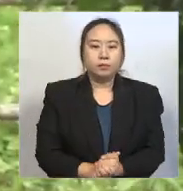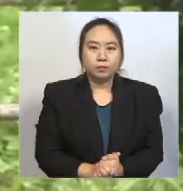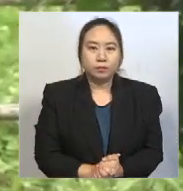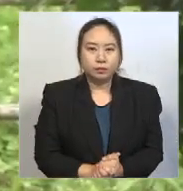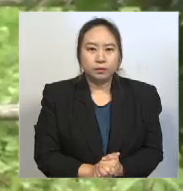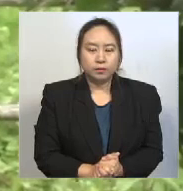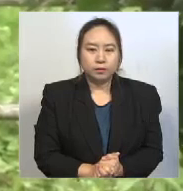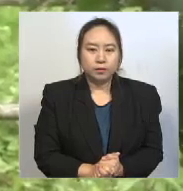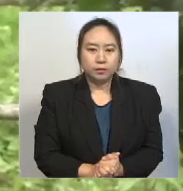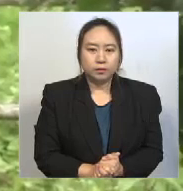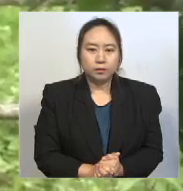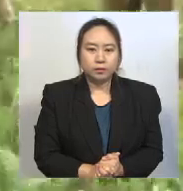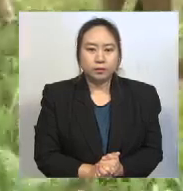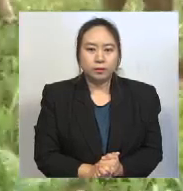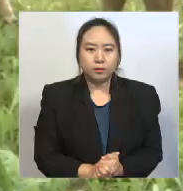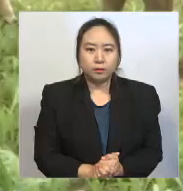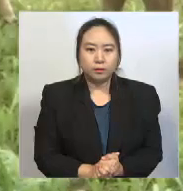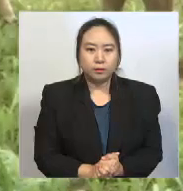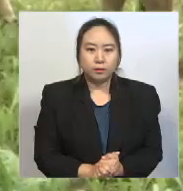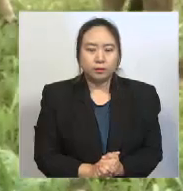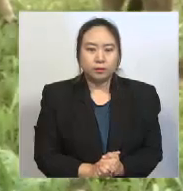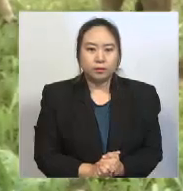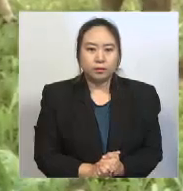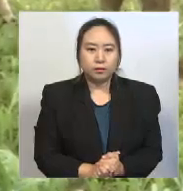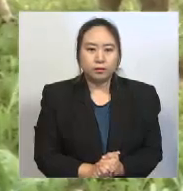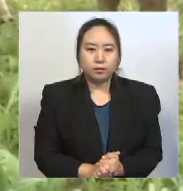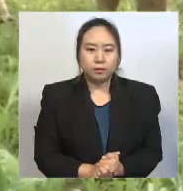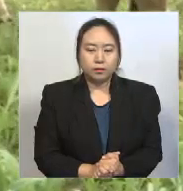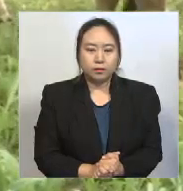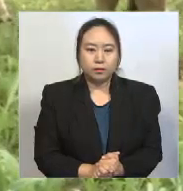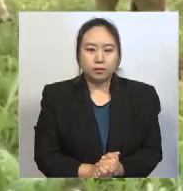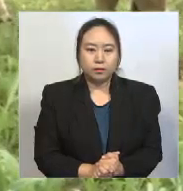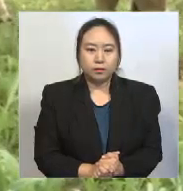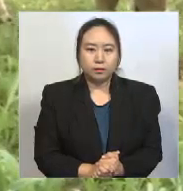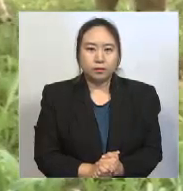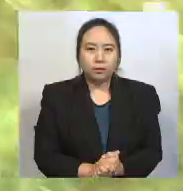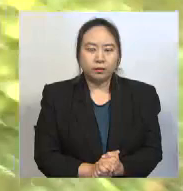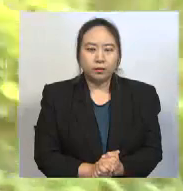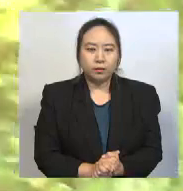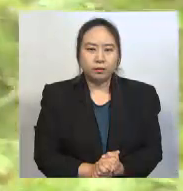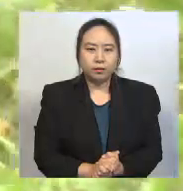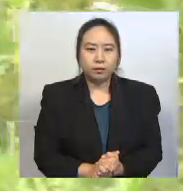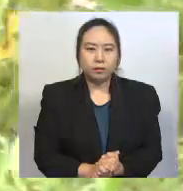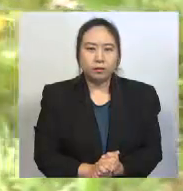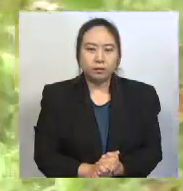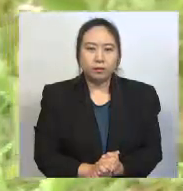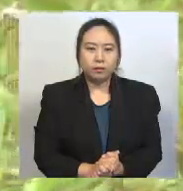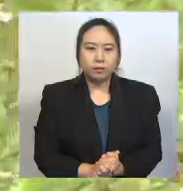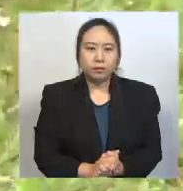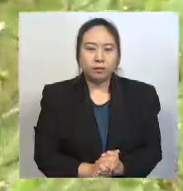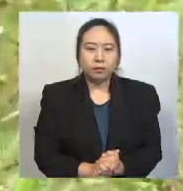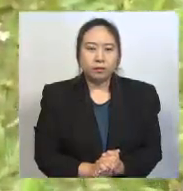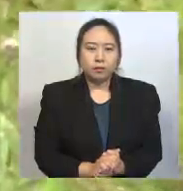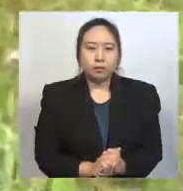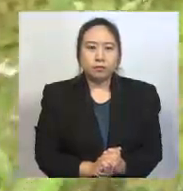ได้แต่ลูกเท่านี้พร้อมหญ้าบ่ครับแต่ว่าพอกันเป็นสายเข้ามาฉีดยาบำรุงซื่อๆแนวหญ้ากินมัน